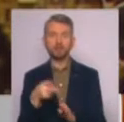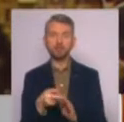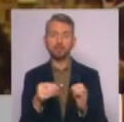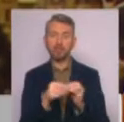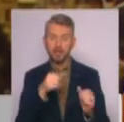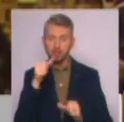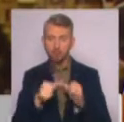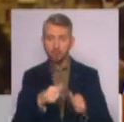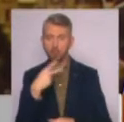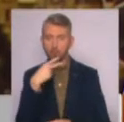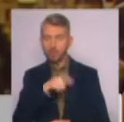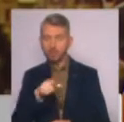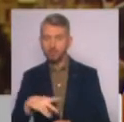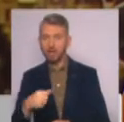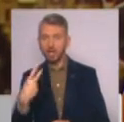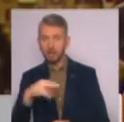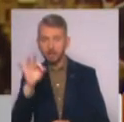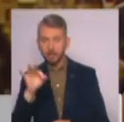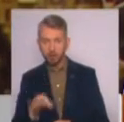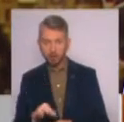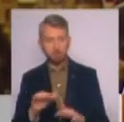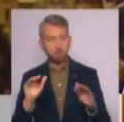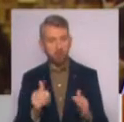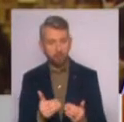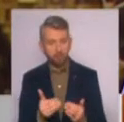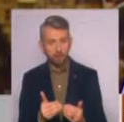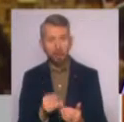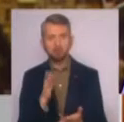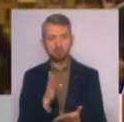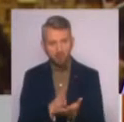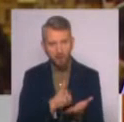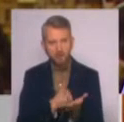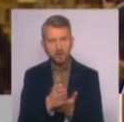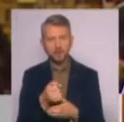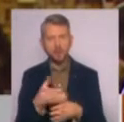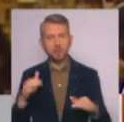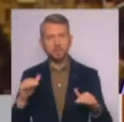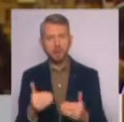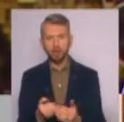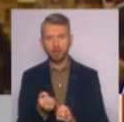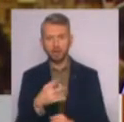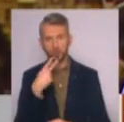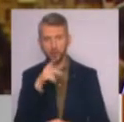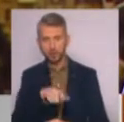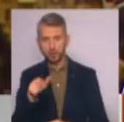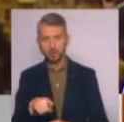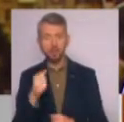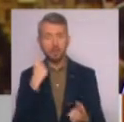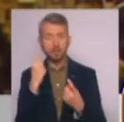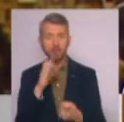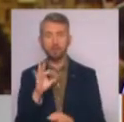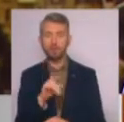роком курців на 20% стало менше, і є тенденція до зменшення кількості курців. За даними ВОЗ,